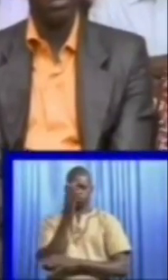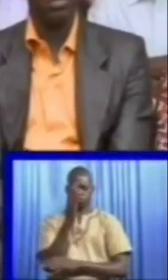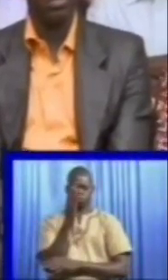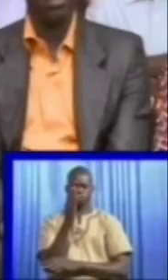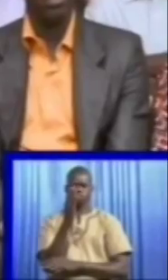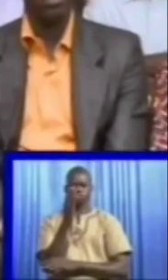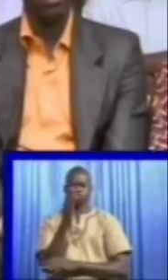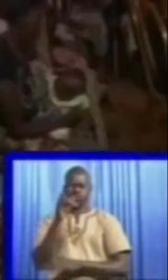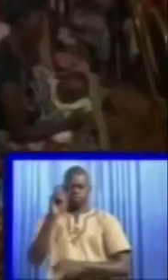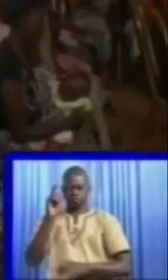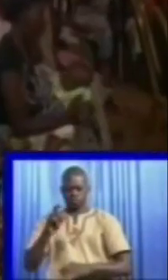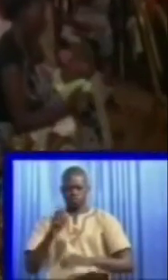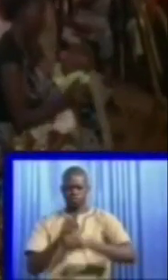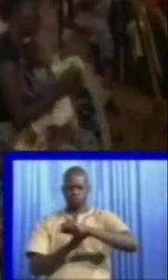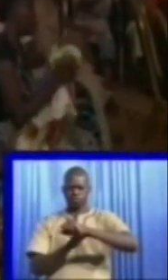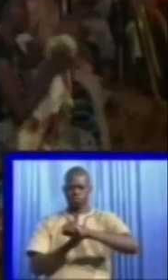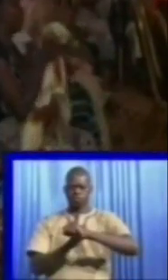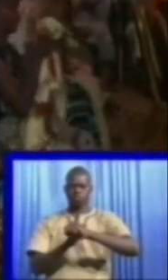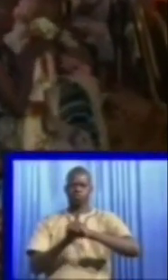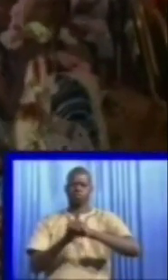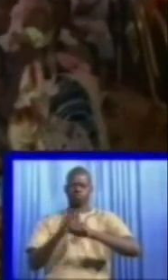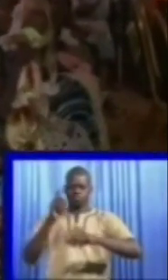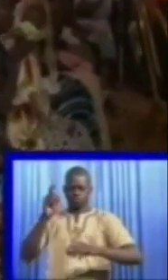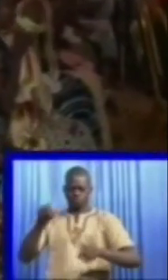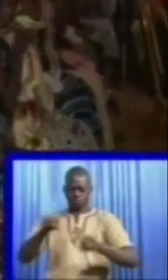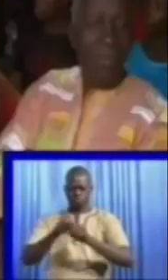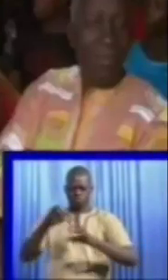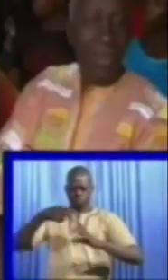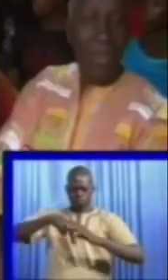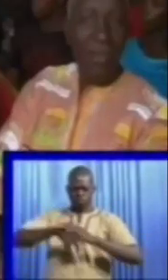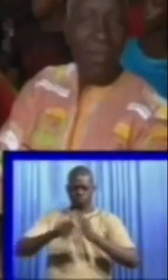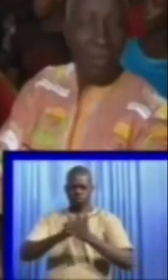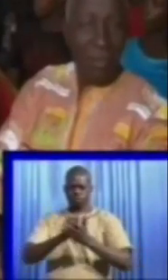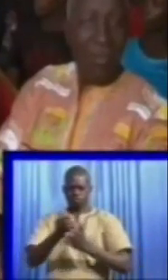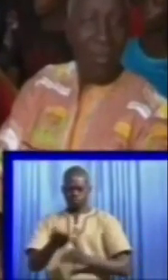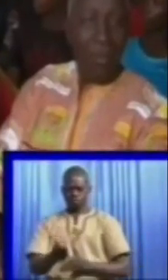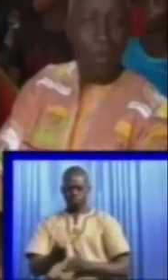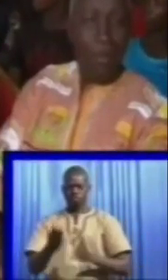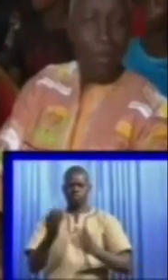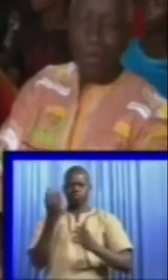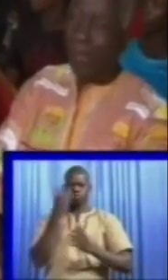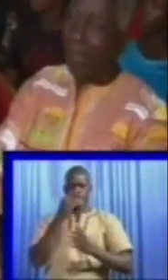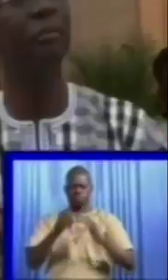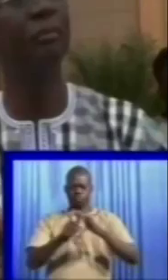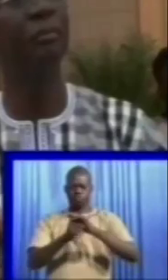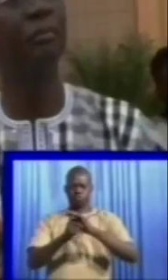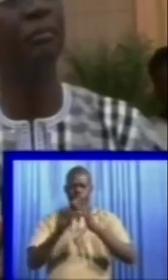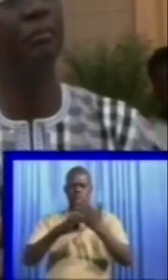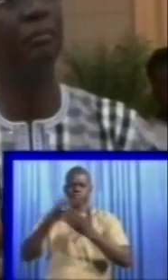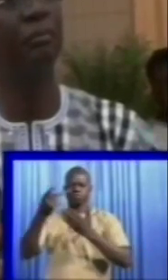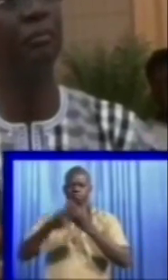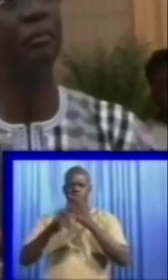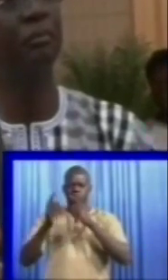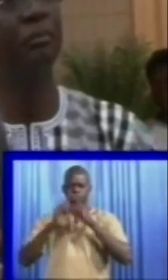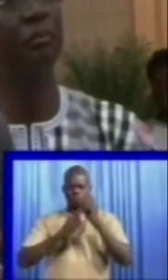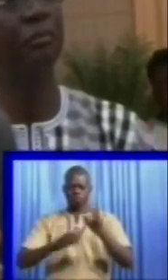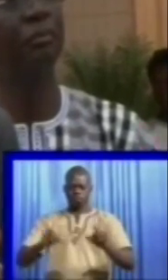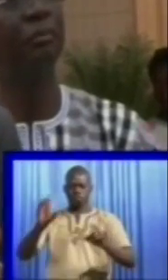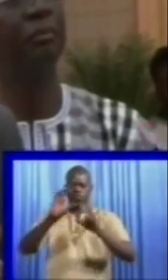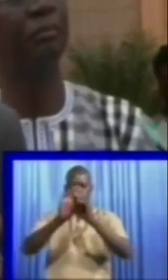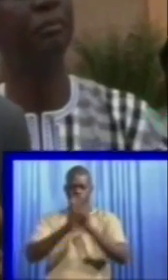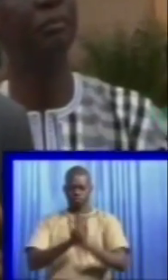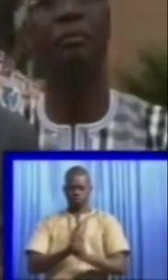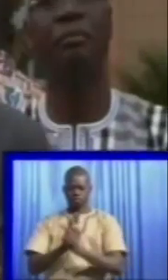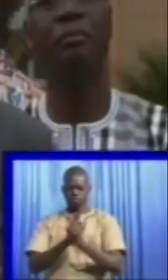arbustives qu'il faut protéger et qu'il faut même planter. Donc c'est cela donc que le sous-programme adresse pour contribuer donc à la